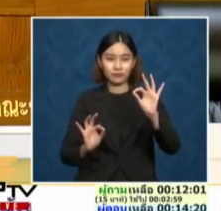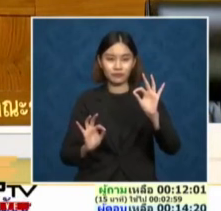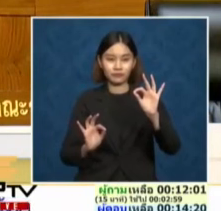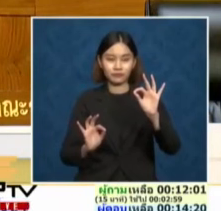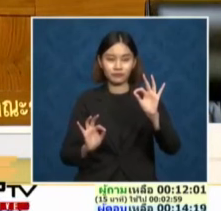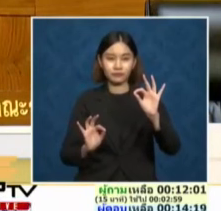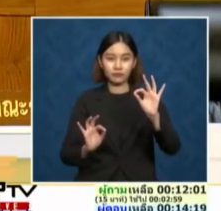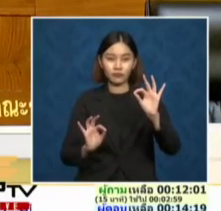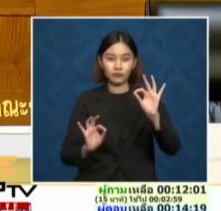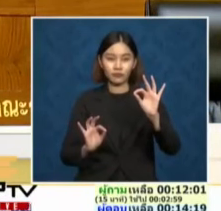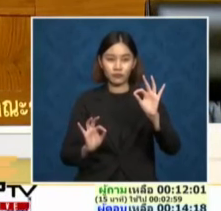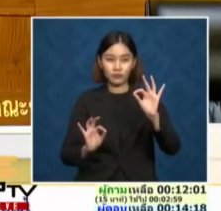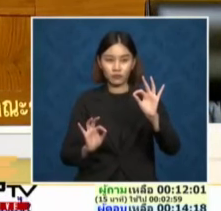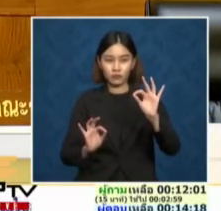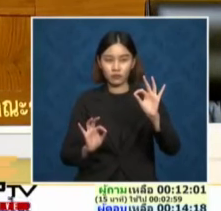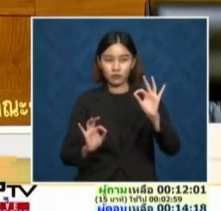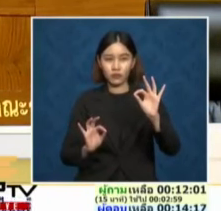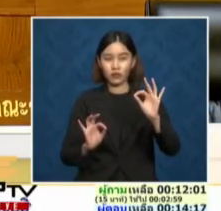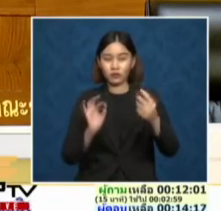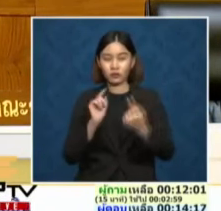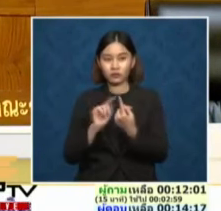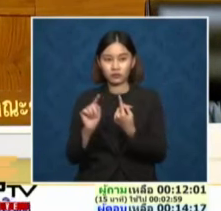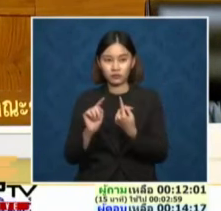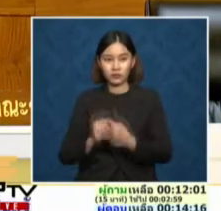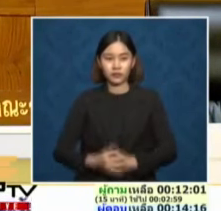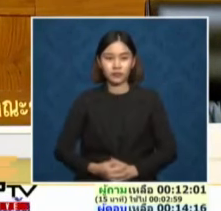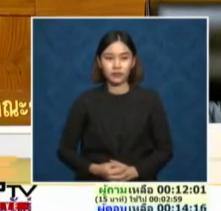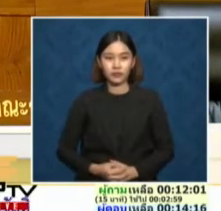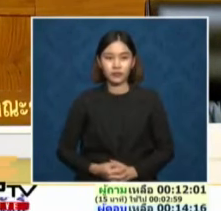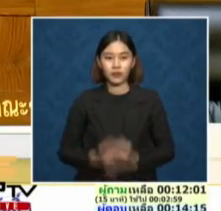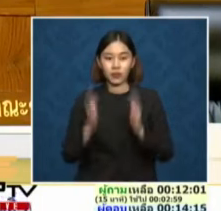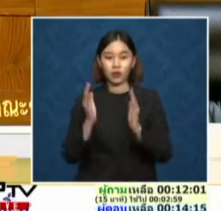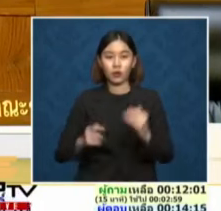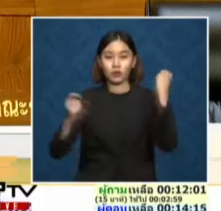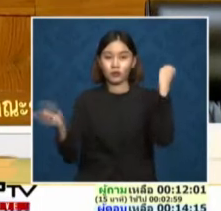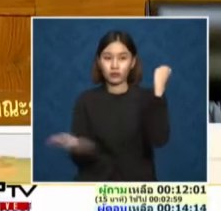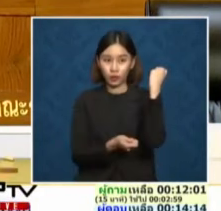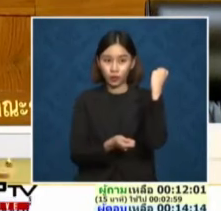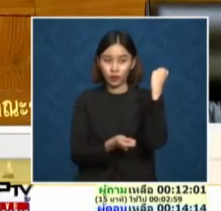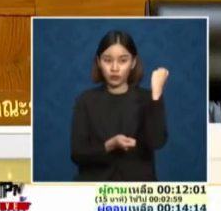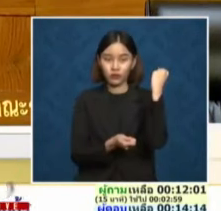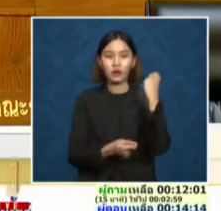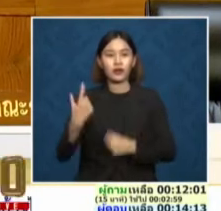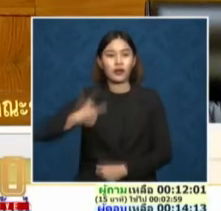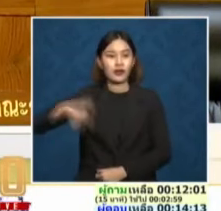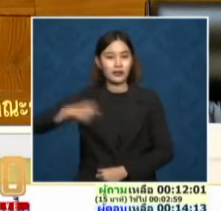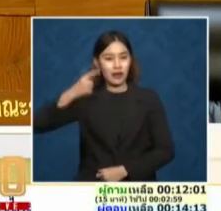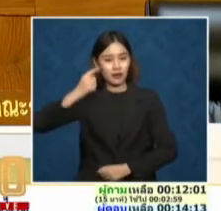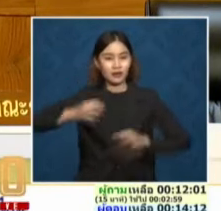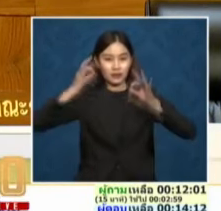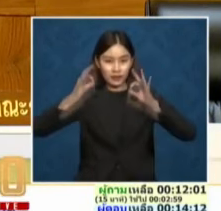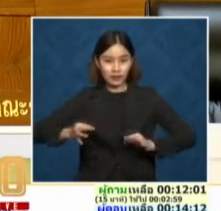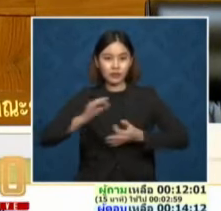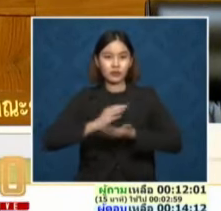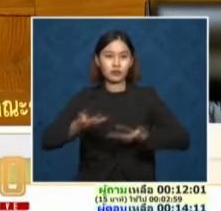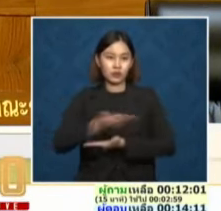งปี2562บวกแก้ไขเพิ่มเติมปี2564 3ก็คือประกาศของกรมราชทัณฑ์ปี2564